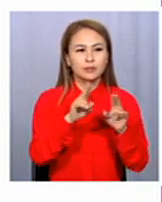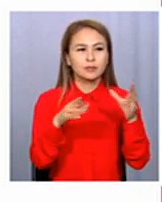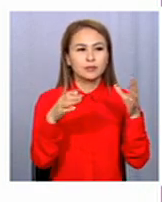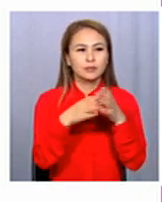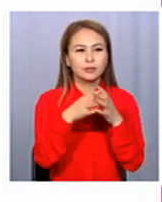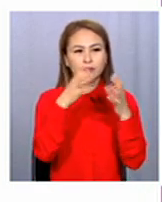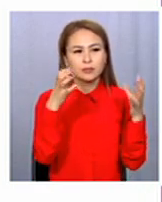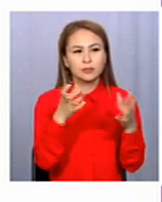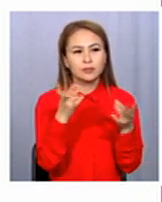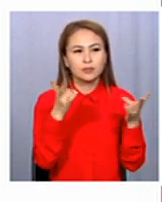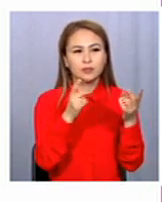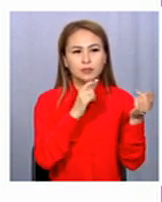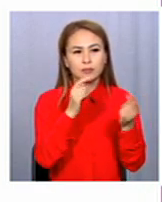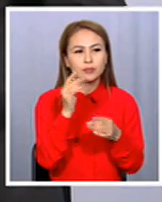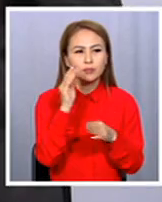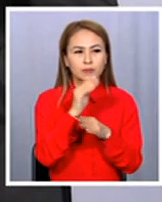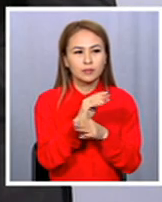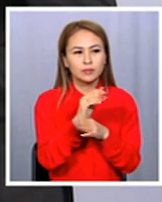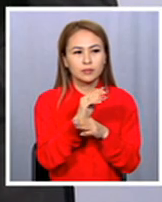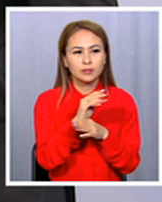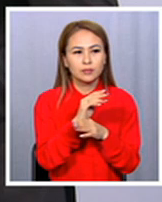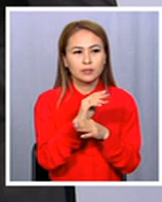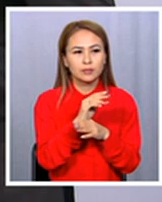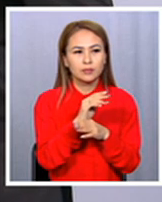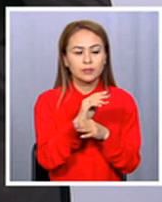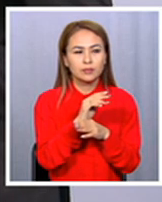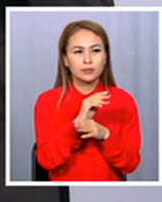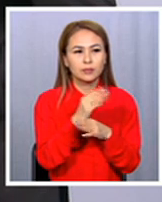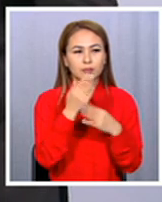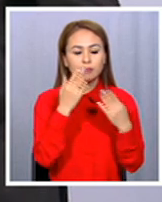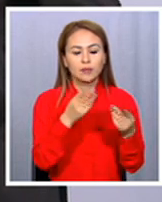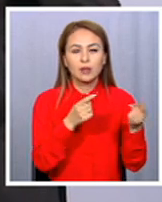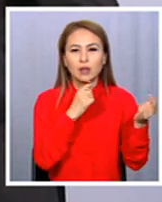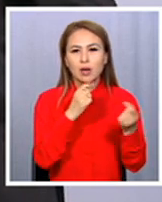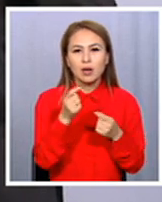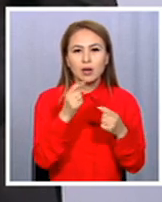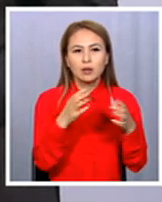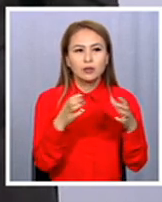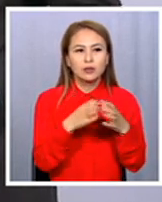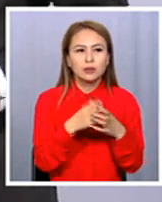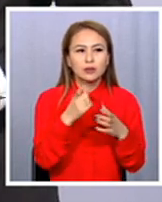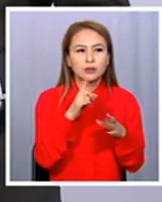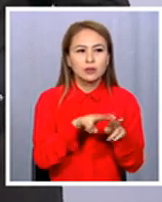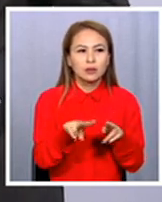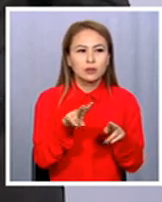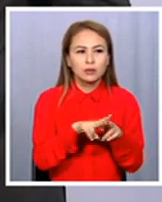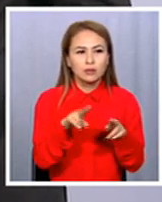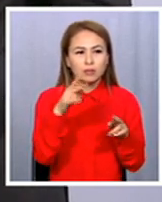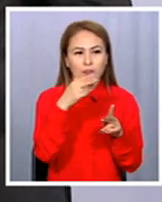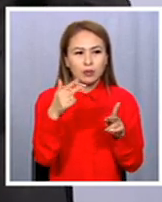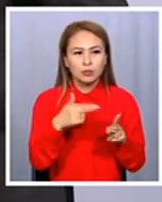керек екендігіне назар аударайық. Мұнда қауіп-қатер ретінде зиянды мазмұны бар ақпараттар,